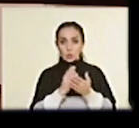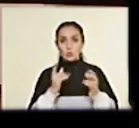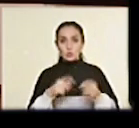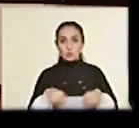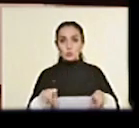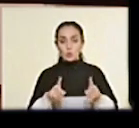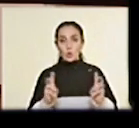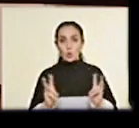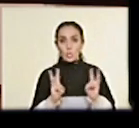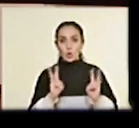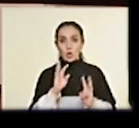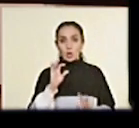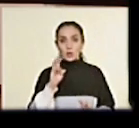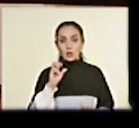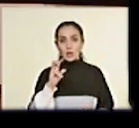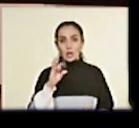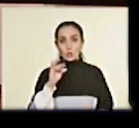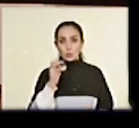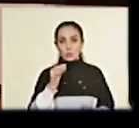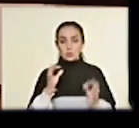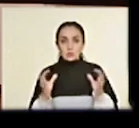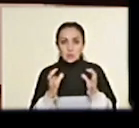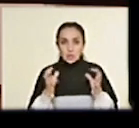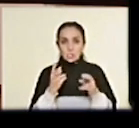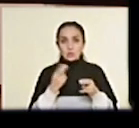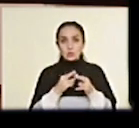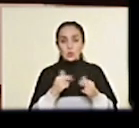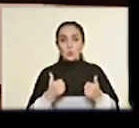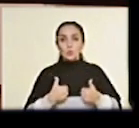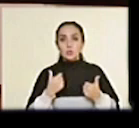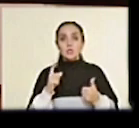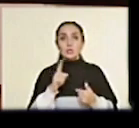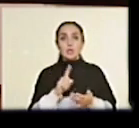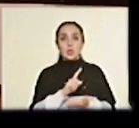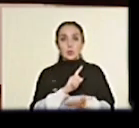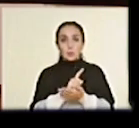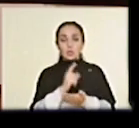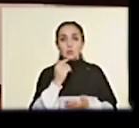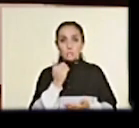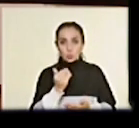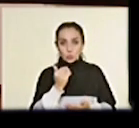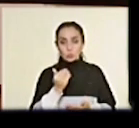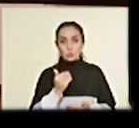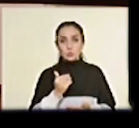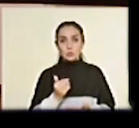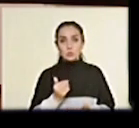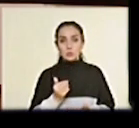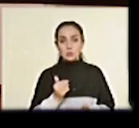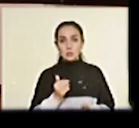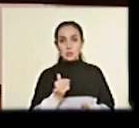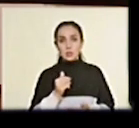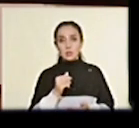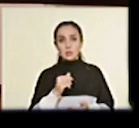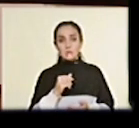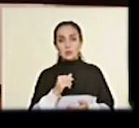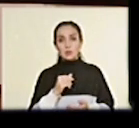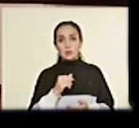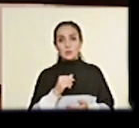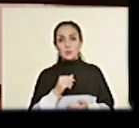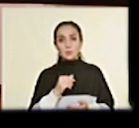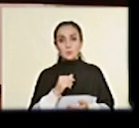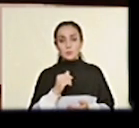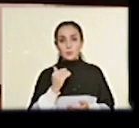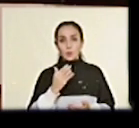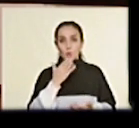olovni koloniyalarda saqlashga urinishgan. Nima uchun? Albatta bu ramziy ma'noda edi,